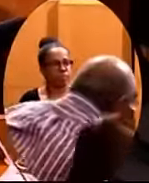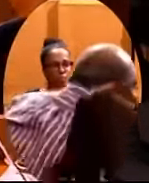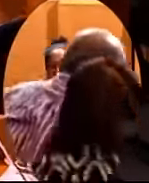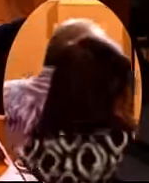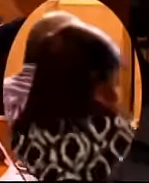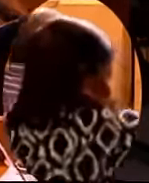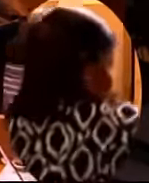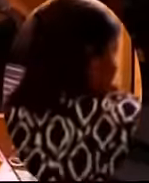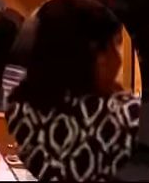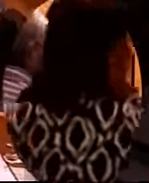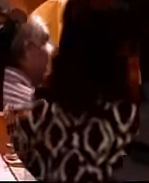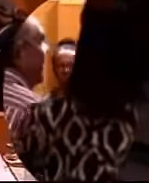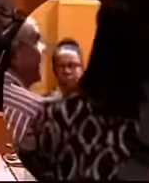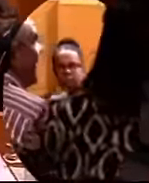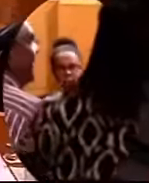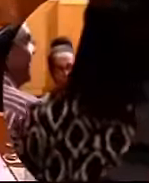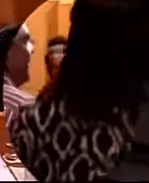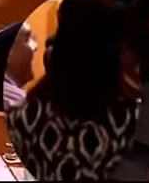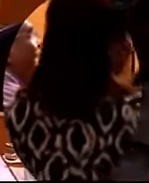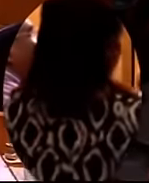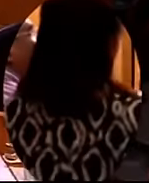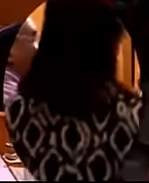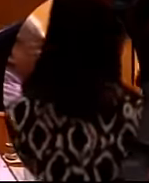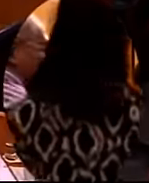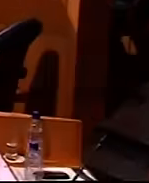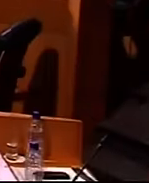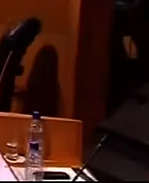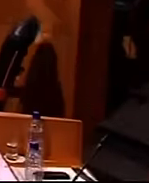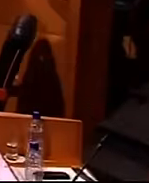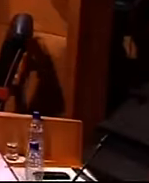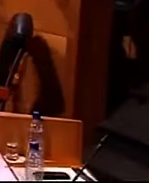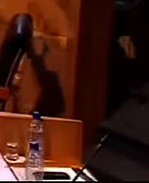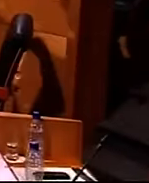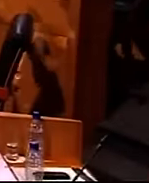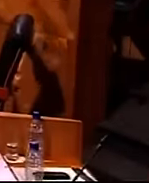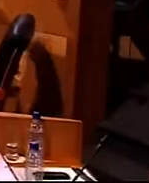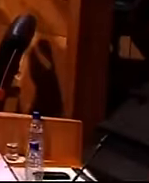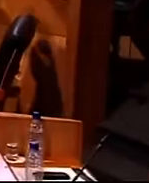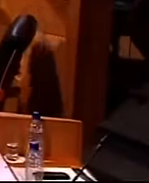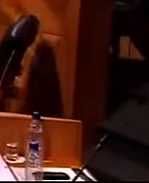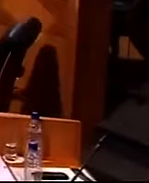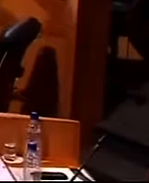conseil exécutif de la collectivité territoriale de Martin donc à la tête de cette